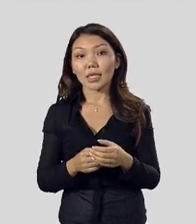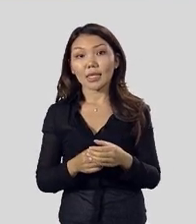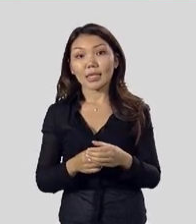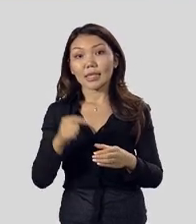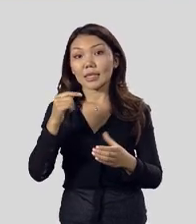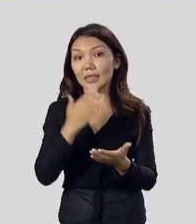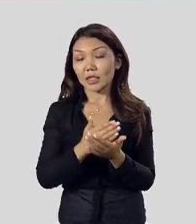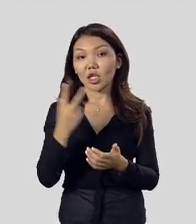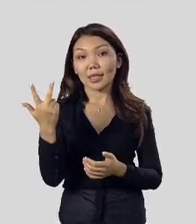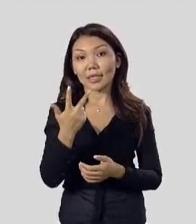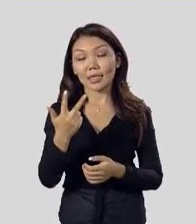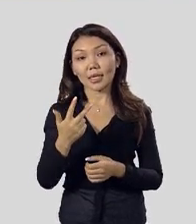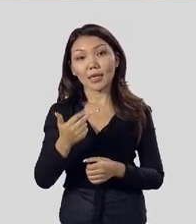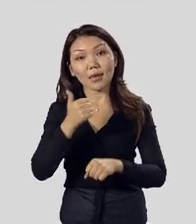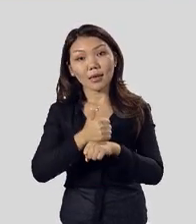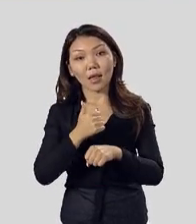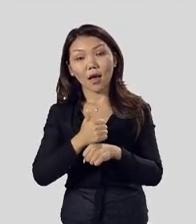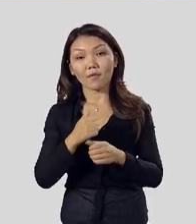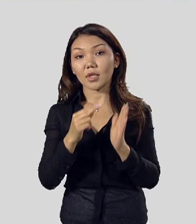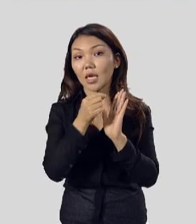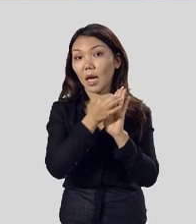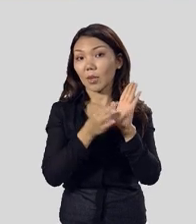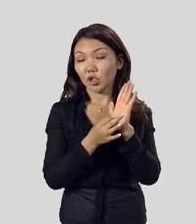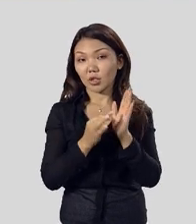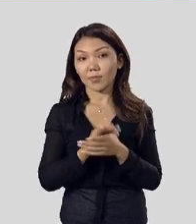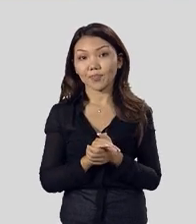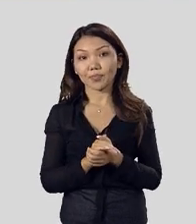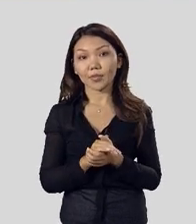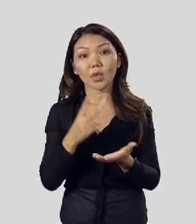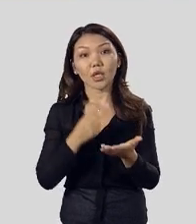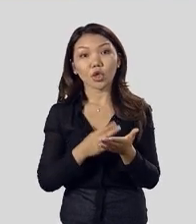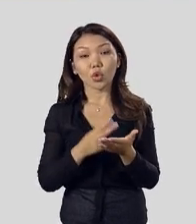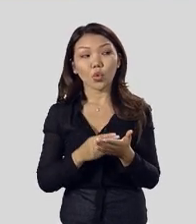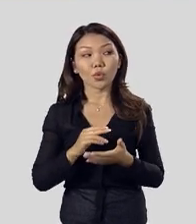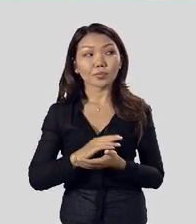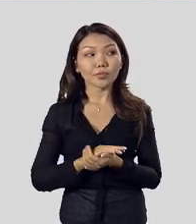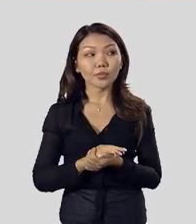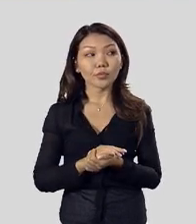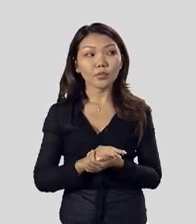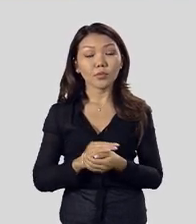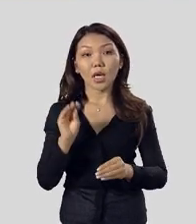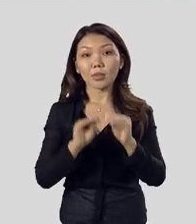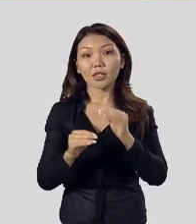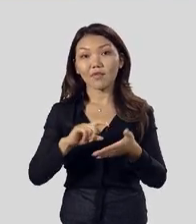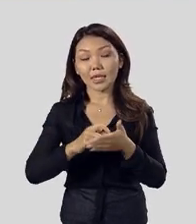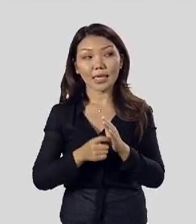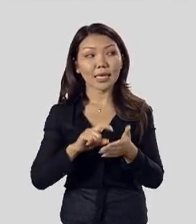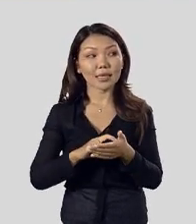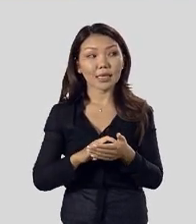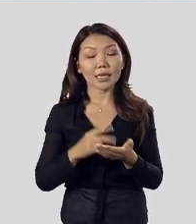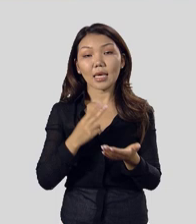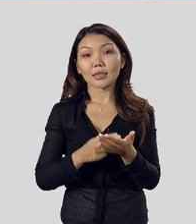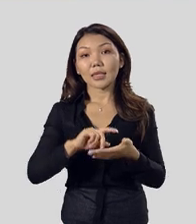обобщения теория образования клеток доказательства клеточного строения